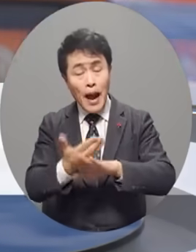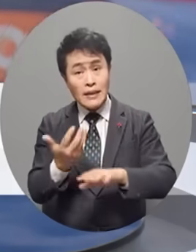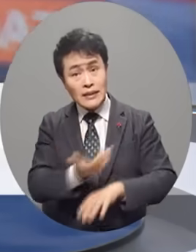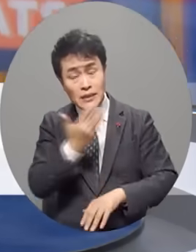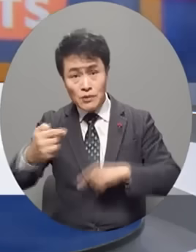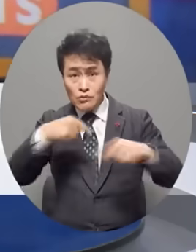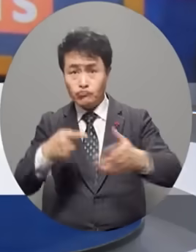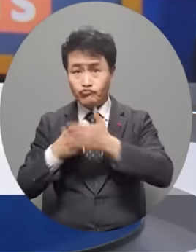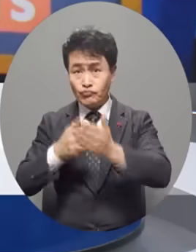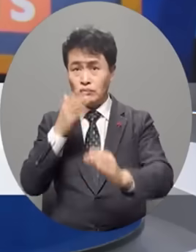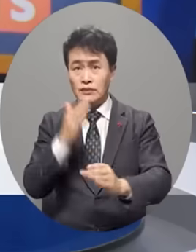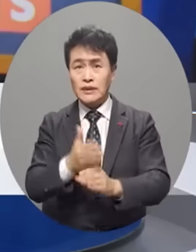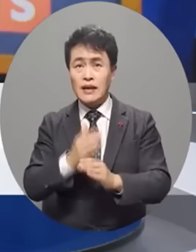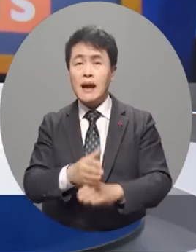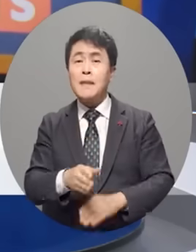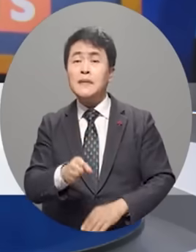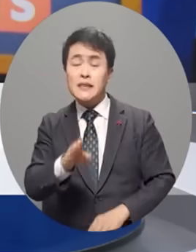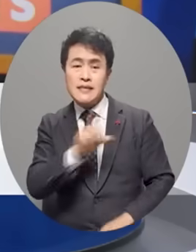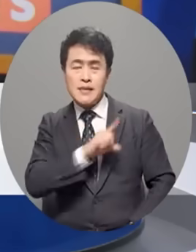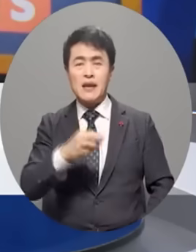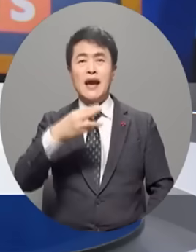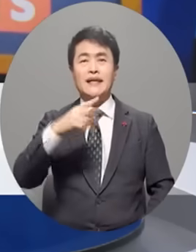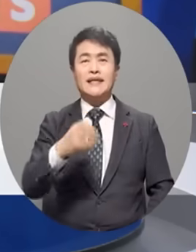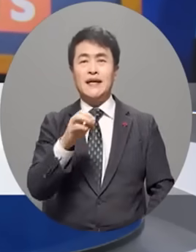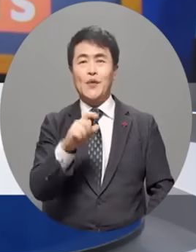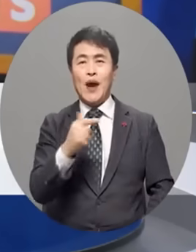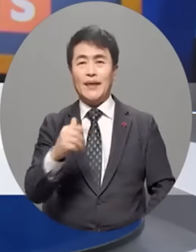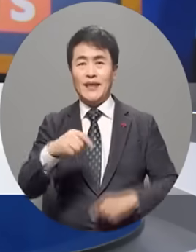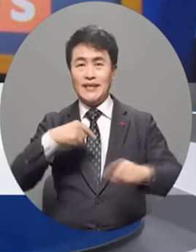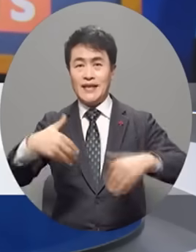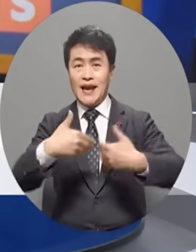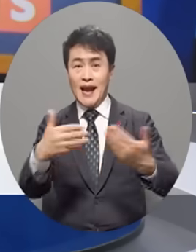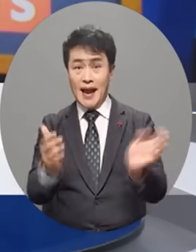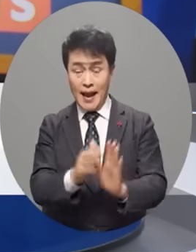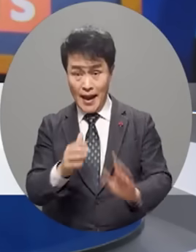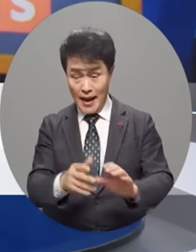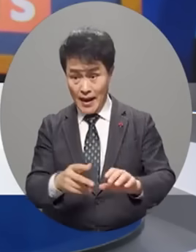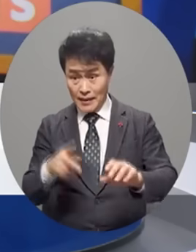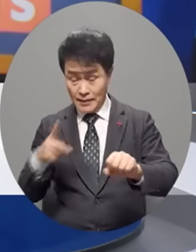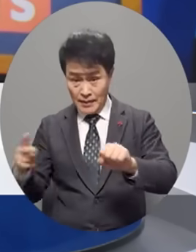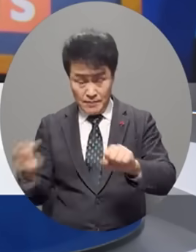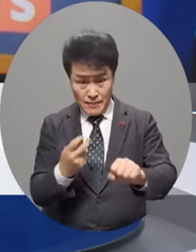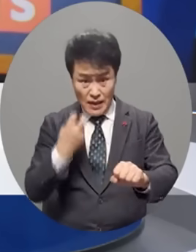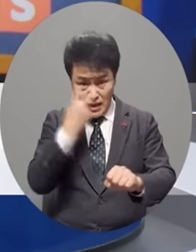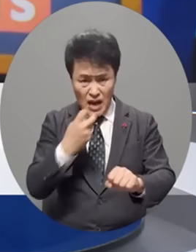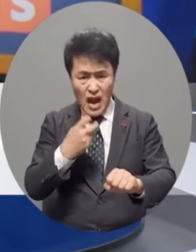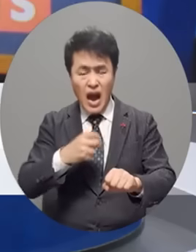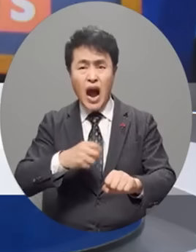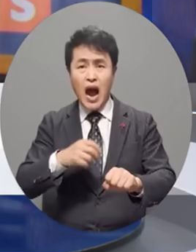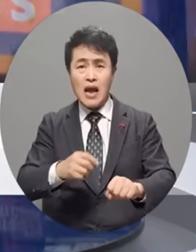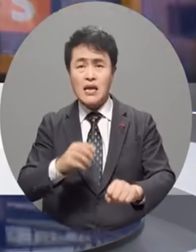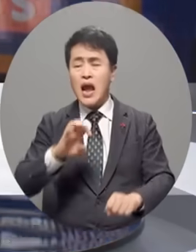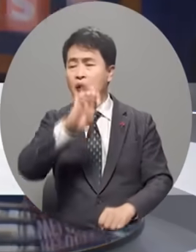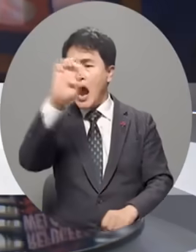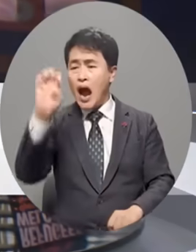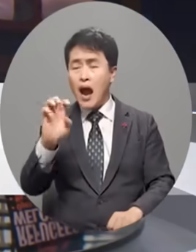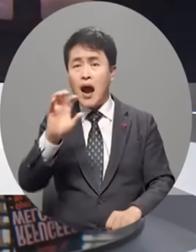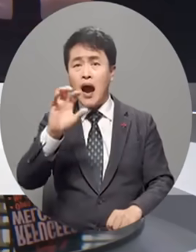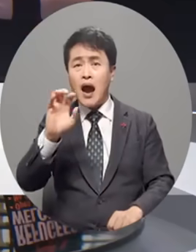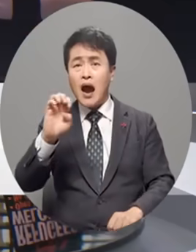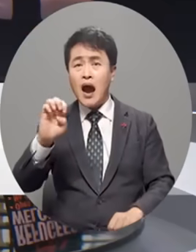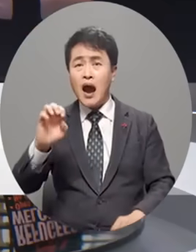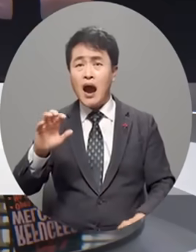있습니다. 이른바 르완다 정책, 난민 심사 대상자들을 아예 아프리카로 보내겠다는 건데요.